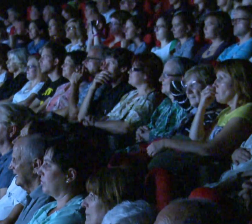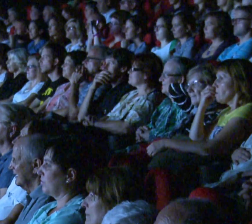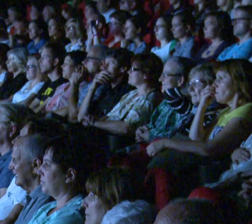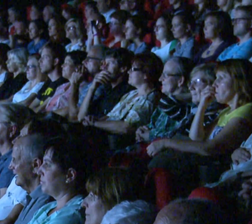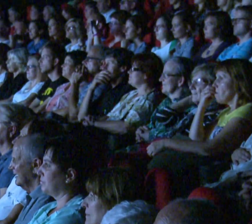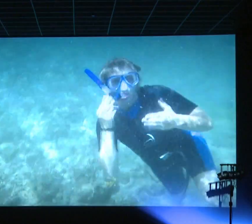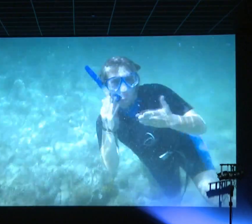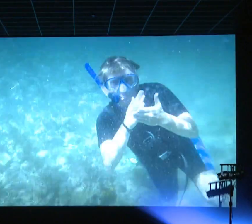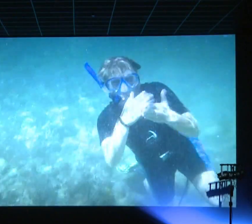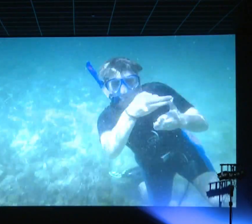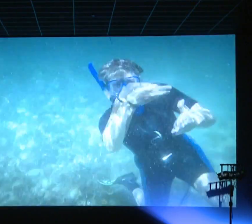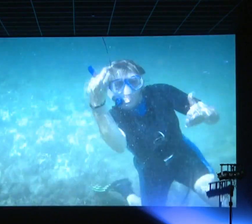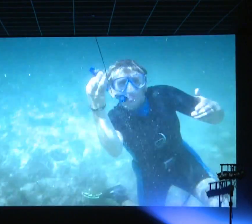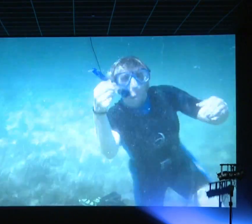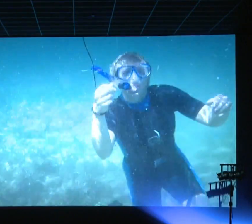1959